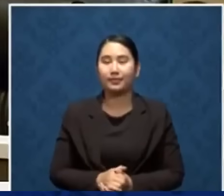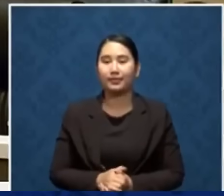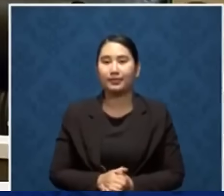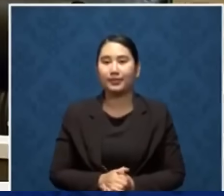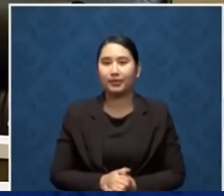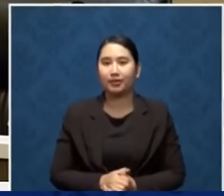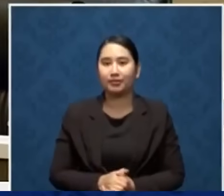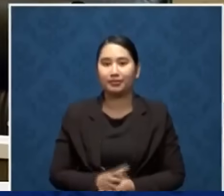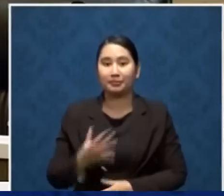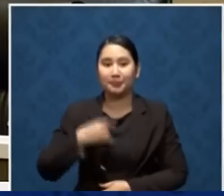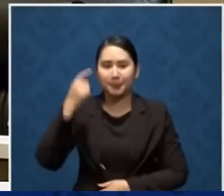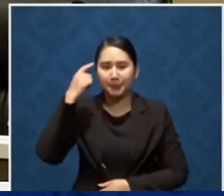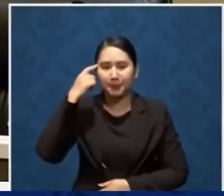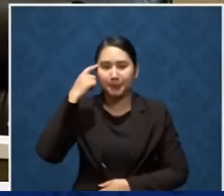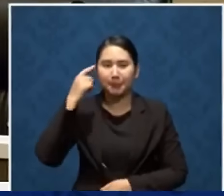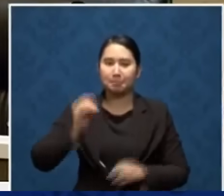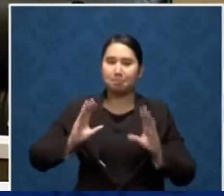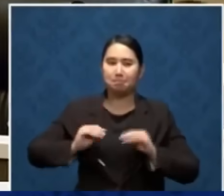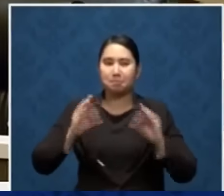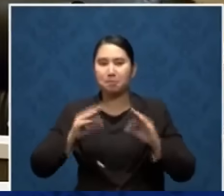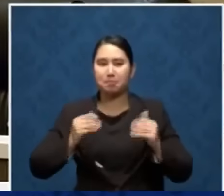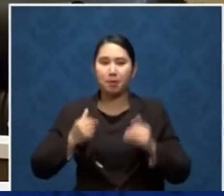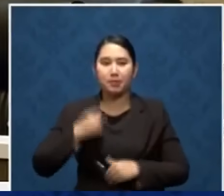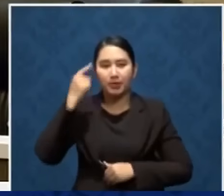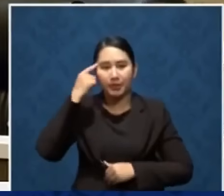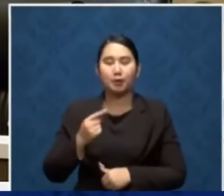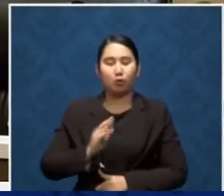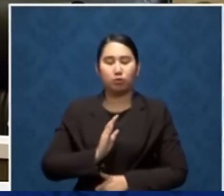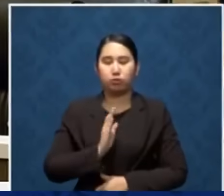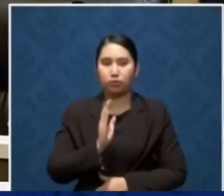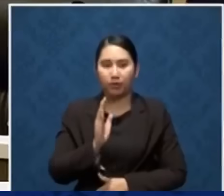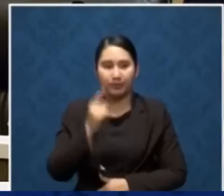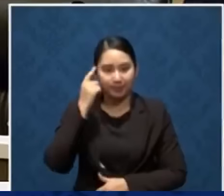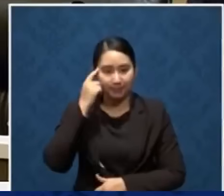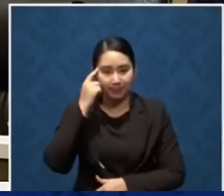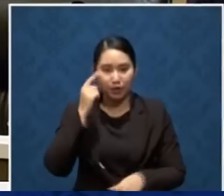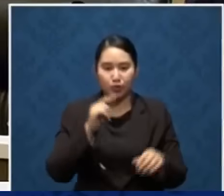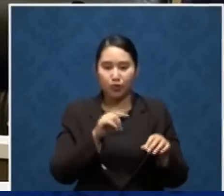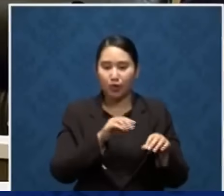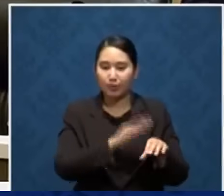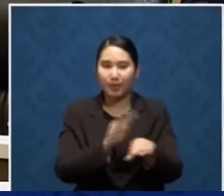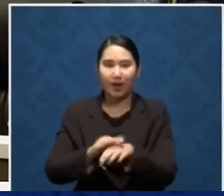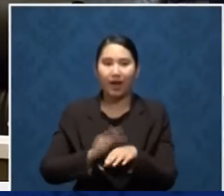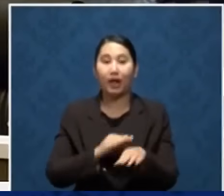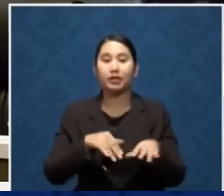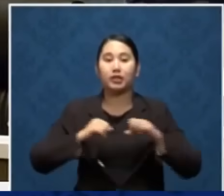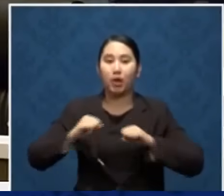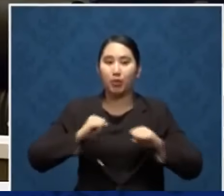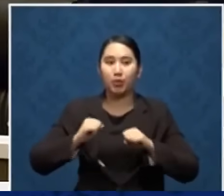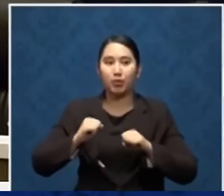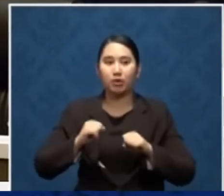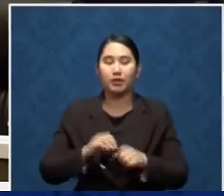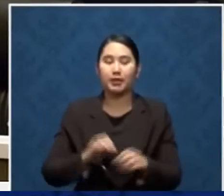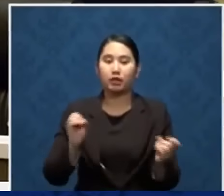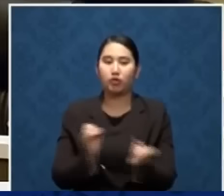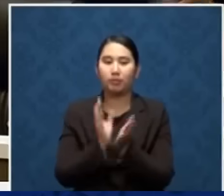ปลูกฝังความคิดต่อต้านสร้างลัทธิความเชื่อสุดโต่งครอบงำเยาวชนมุ่งเปลี่ยนแปลงกระทบกระเทือนสถา